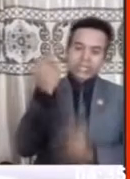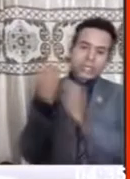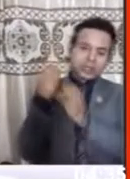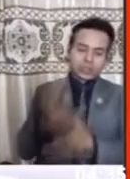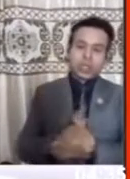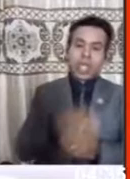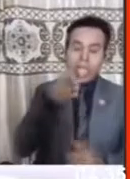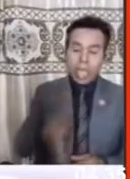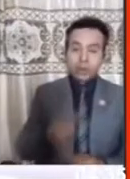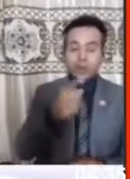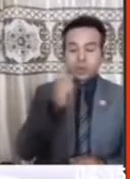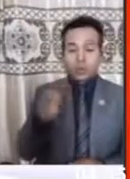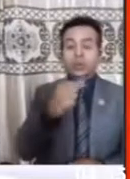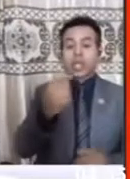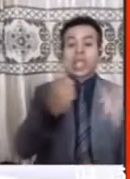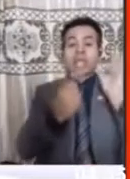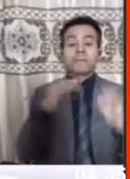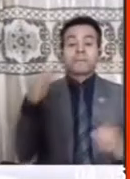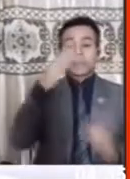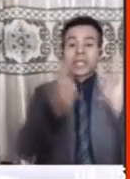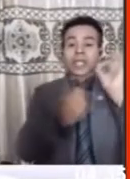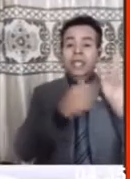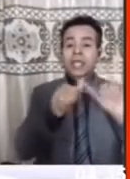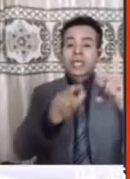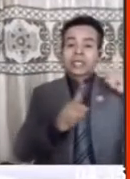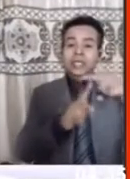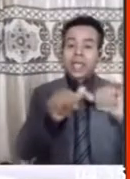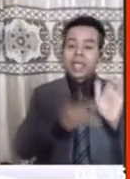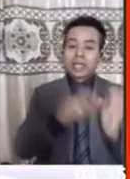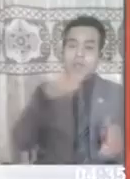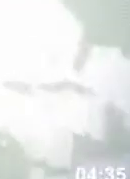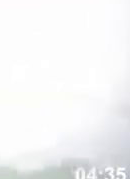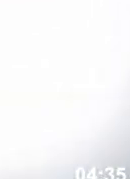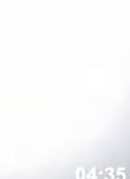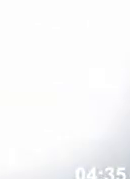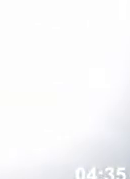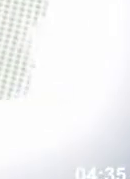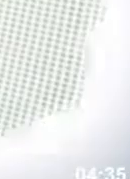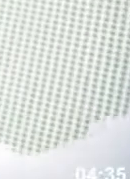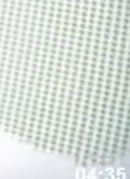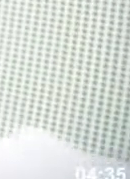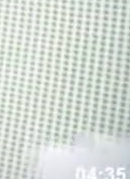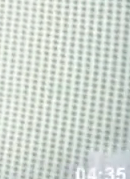স্বাস্থ্য বুলেটিনে এ তথ্য জানান স্বাস্থ্য অধিদপ্তরের অতিরিক্ত মহাপরিচালক অধ্যাপক ডক্টর নাসিমা সুলতানা।